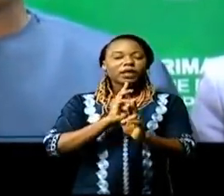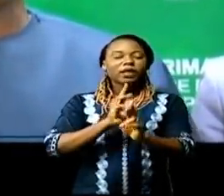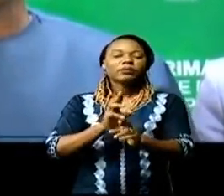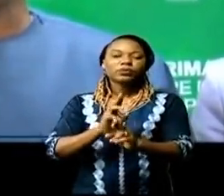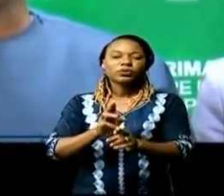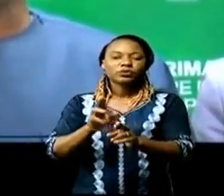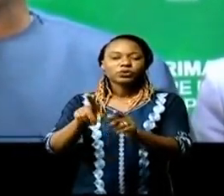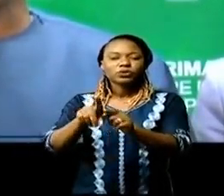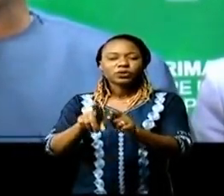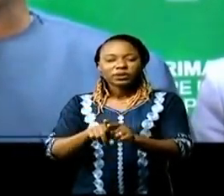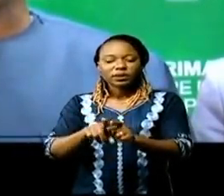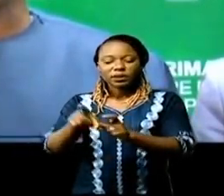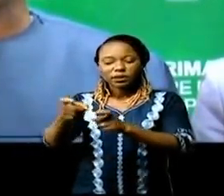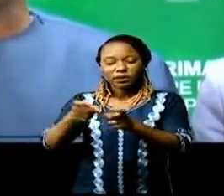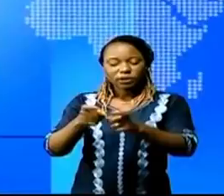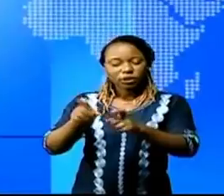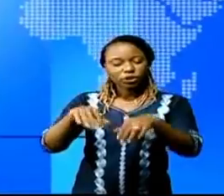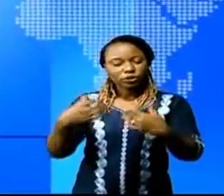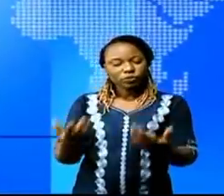les orientations.